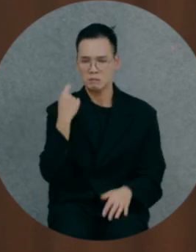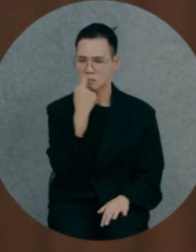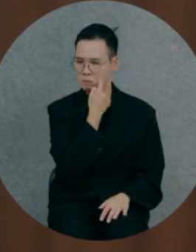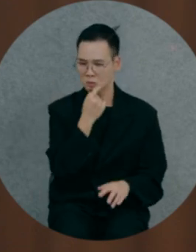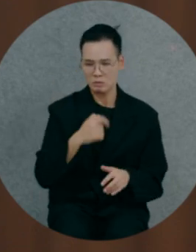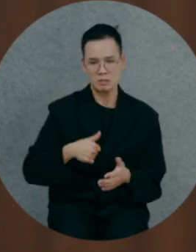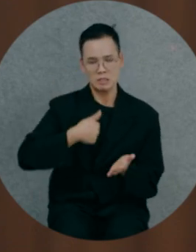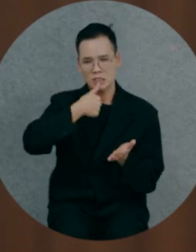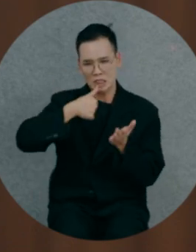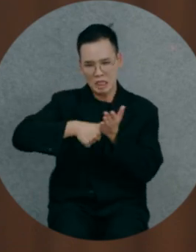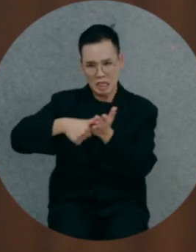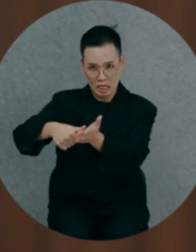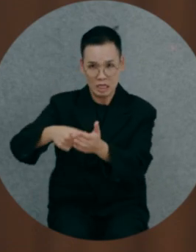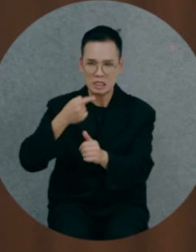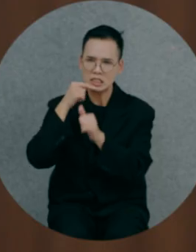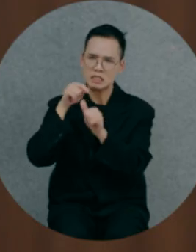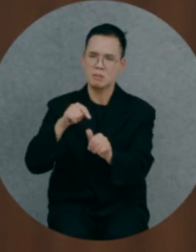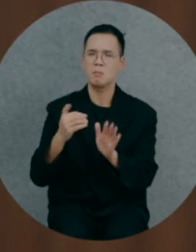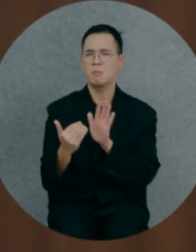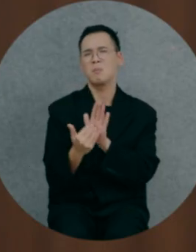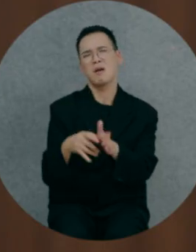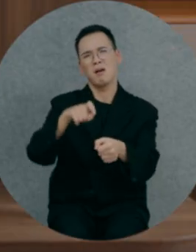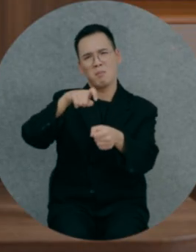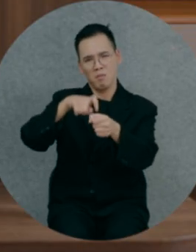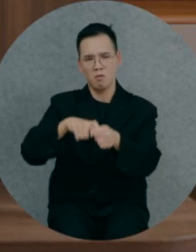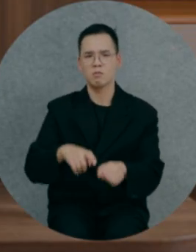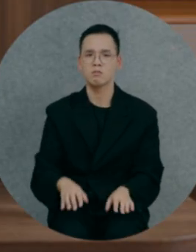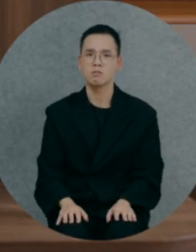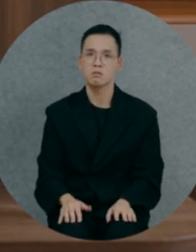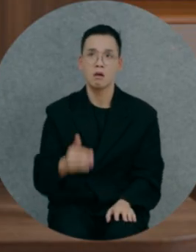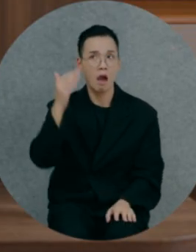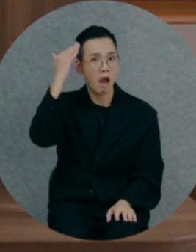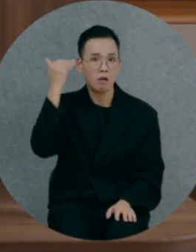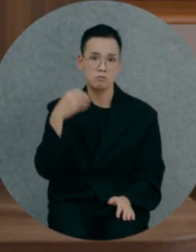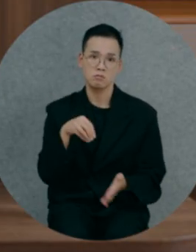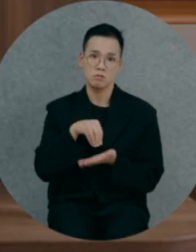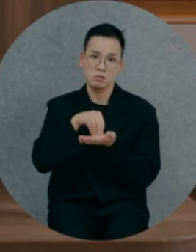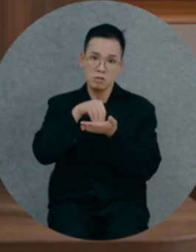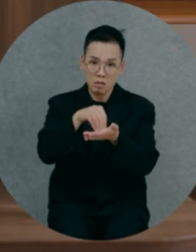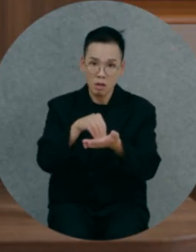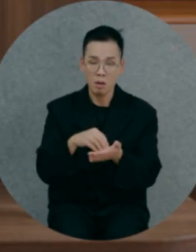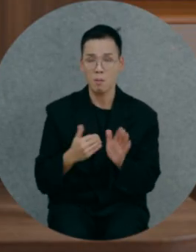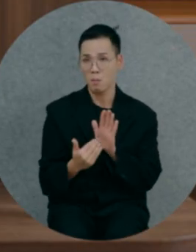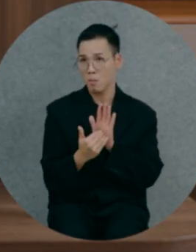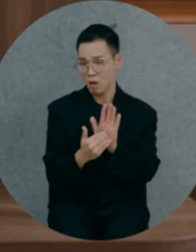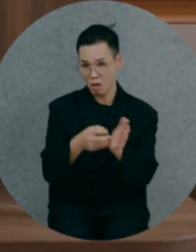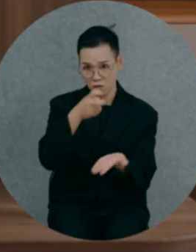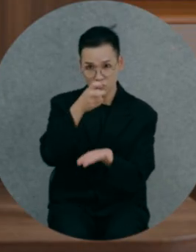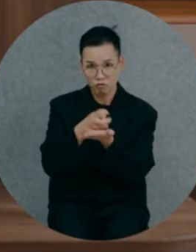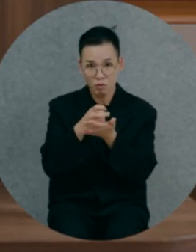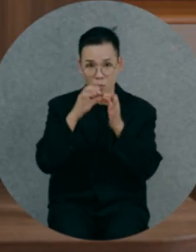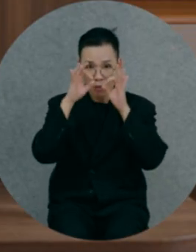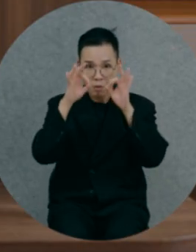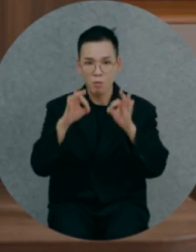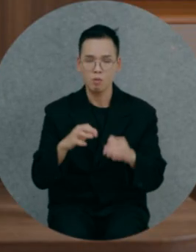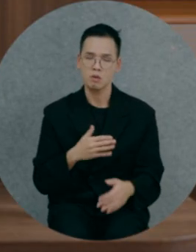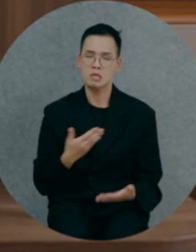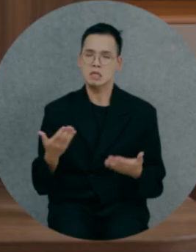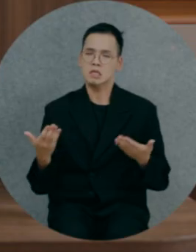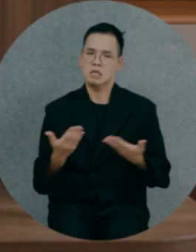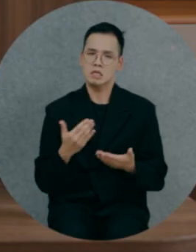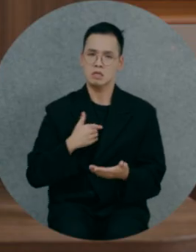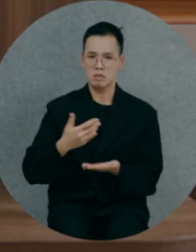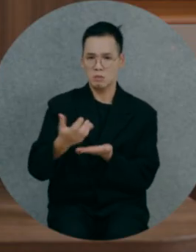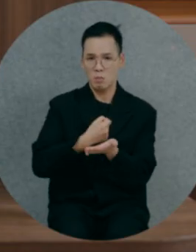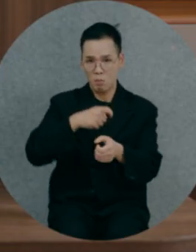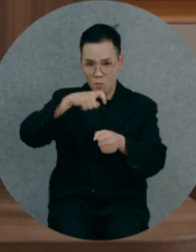등의 행위를 하지 못하도록 하기 위해서입니다. 우리나라가 가입한 인신매매 방지 의정서에 규정된 노동력